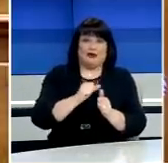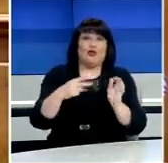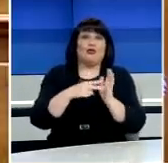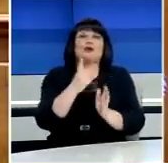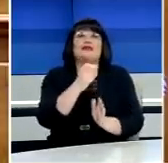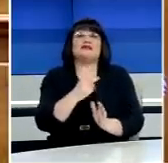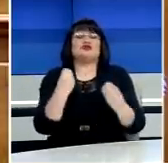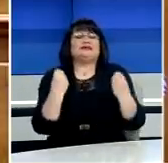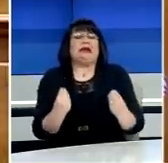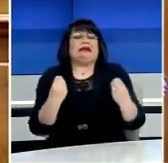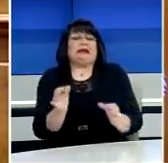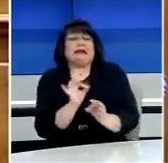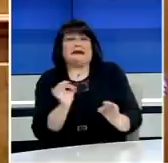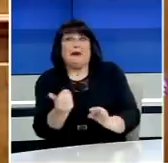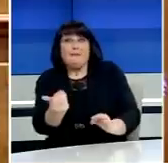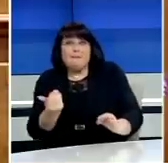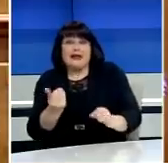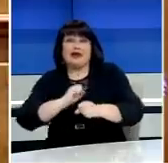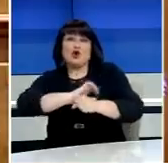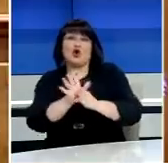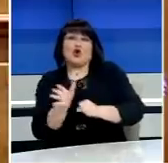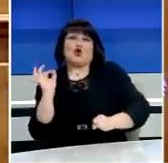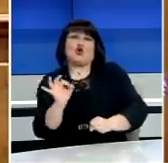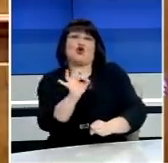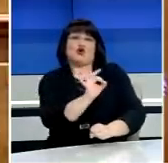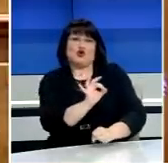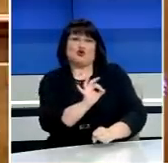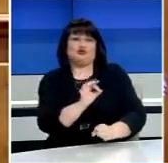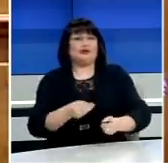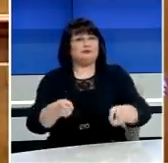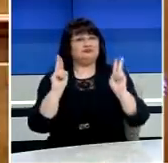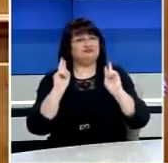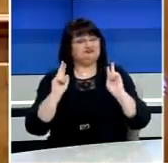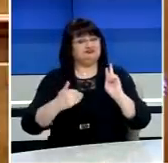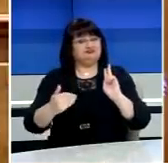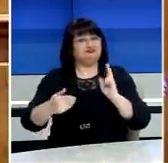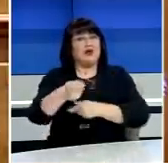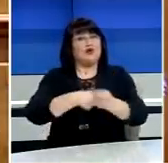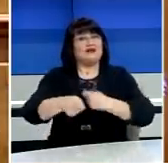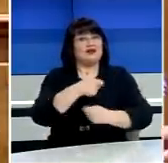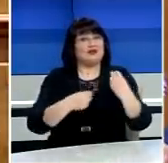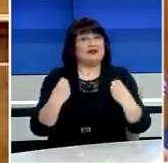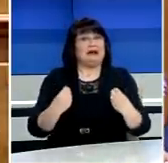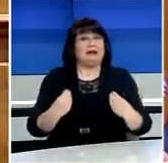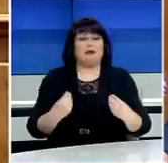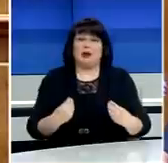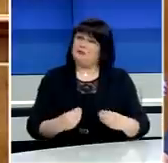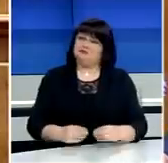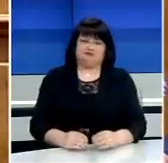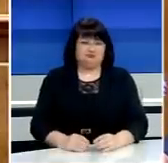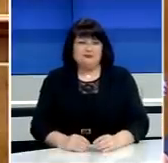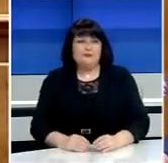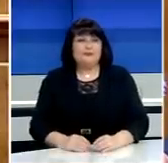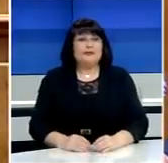κορονοϊός, ήταν ο δείκτης αξιοδοξίας το PMI στις αγορές, το μόνο ήταν αυτό, και το γεγονός